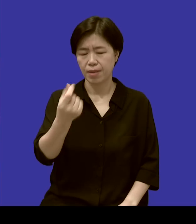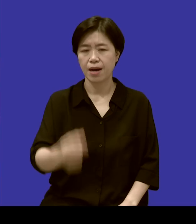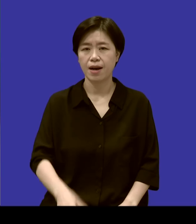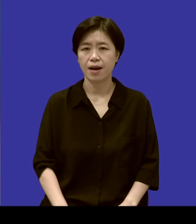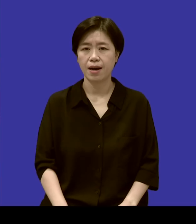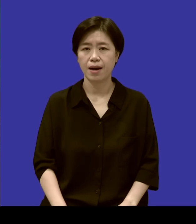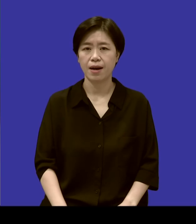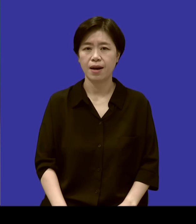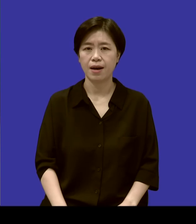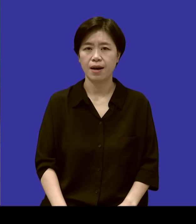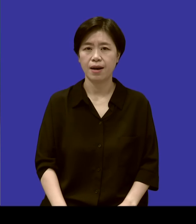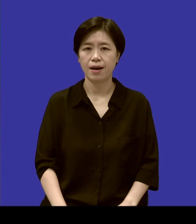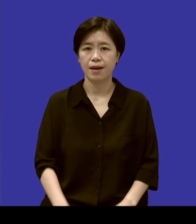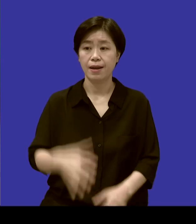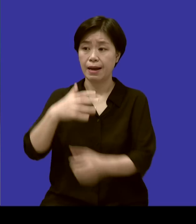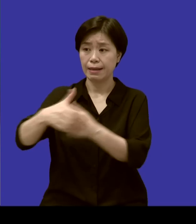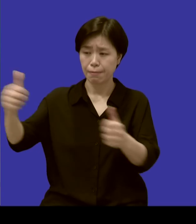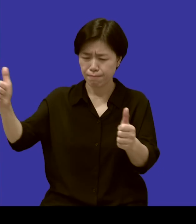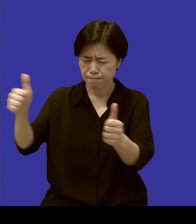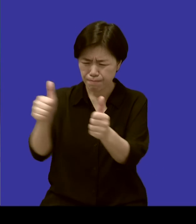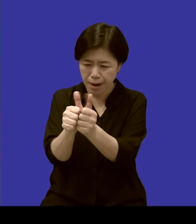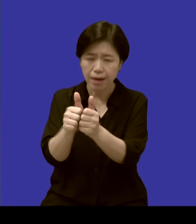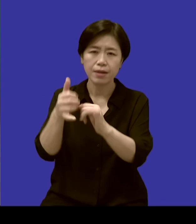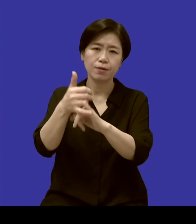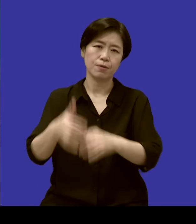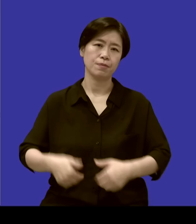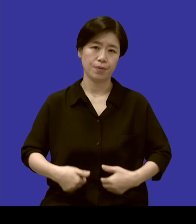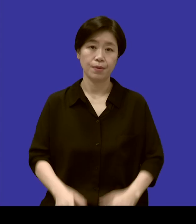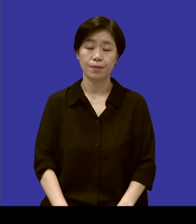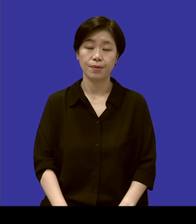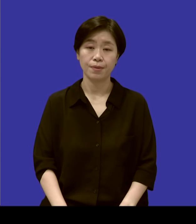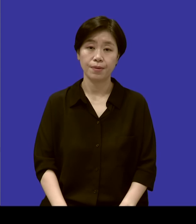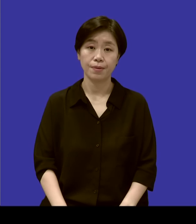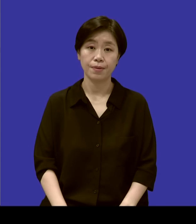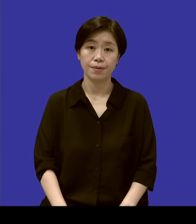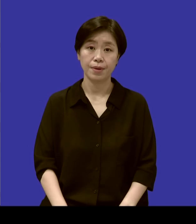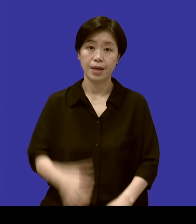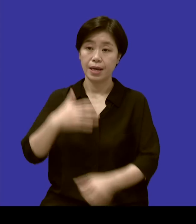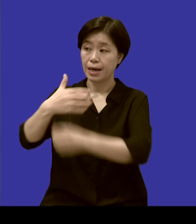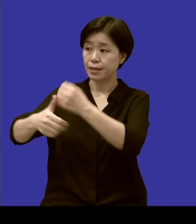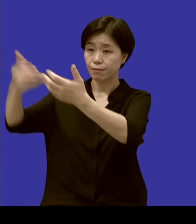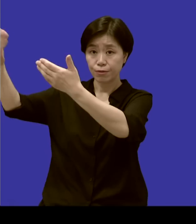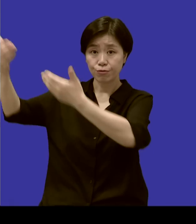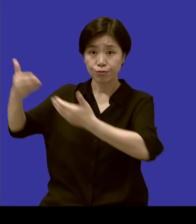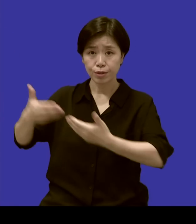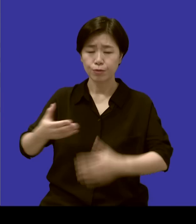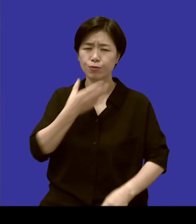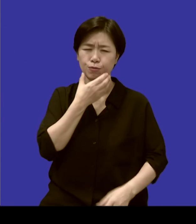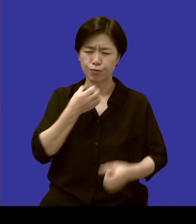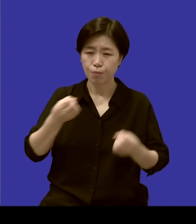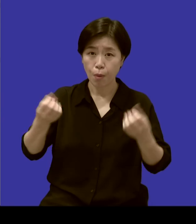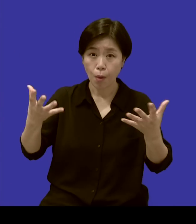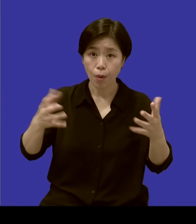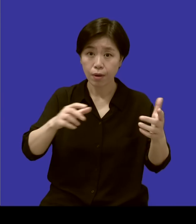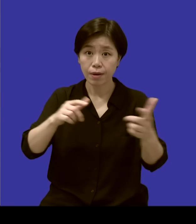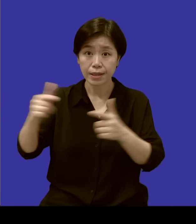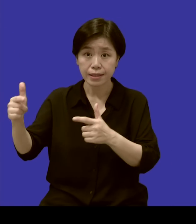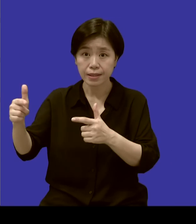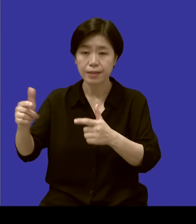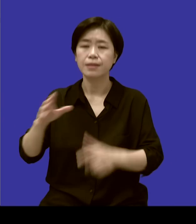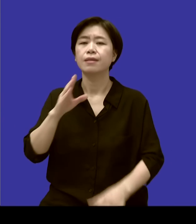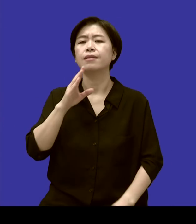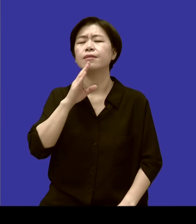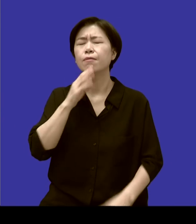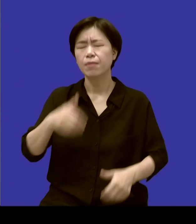같다는 생각해요. 정말 중요한 말씀이네요. 그래서 하나님 안에서 주시는 하나님이 주시는 축복과 부여가 그런 것들이 나에게